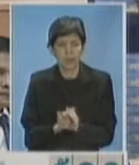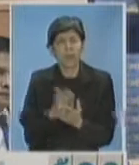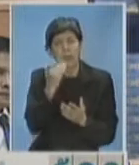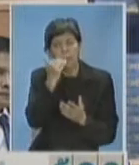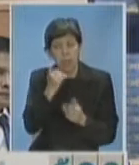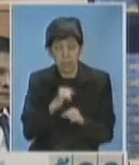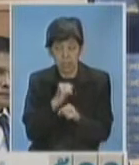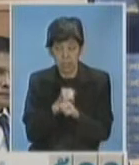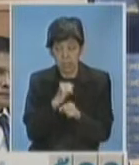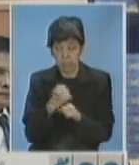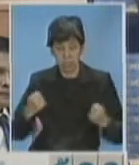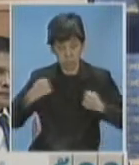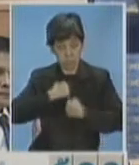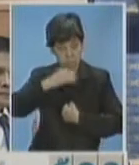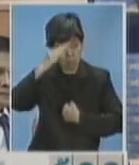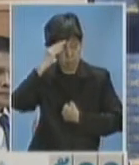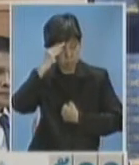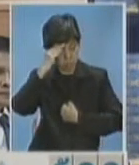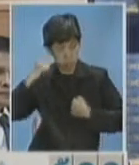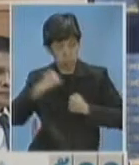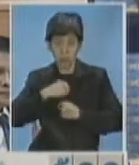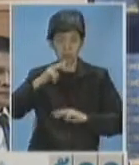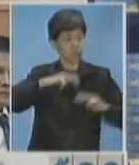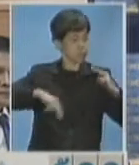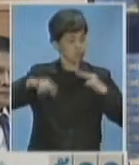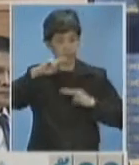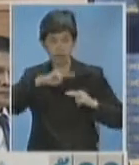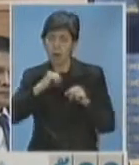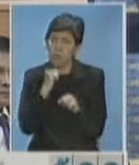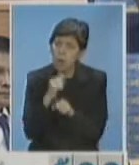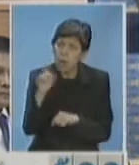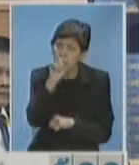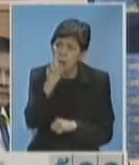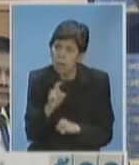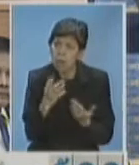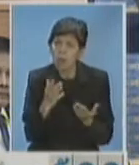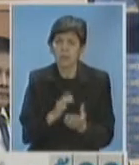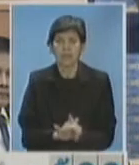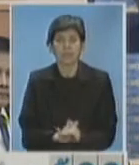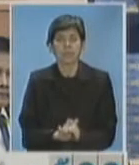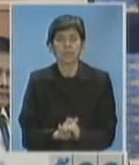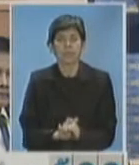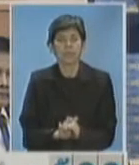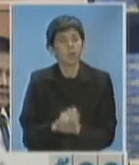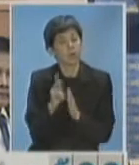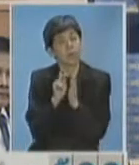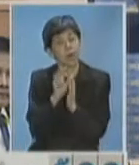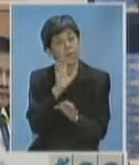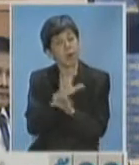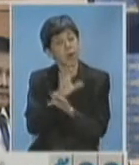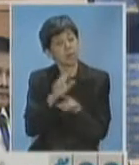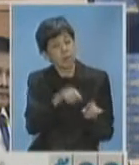ำซึ่งใส่ชุดตำรวจปราบจราจรมายืนตรวจการอยู่หน้าสภาได้บังคับใช้กฎหมาย